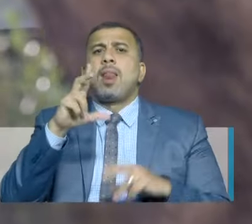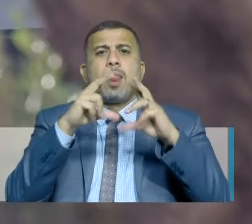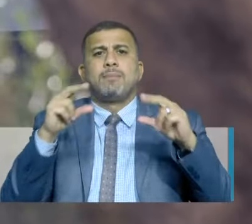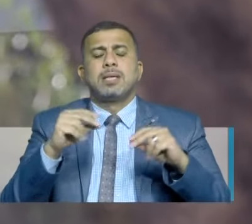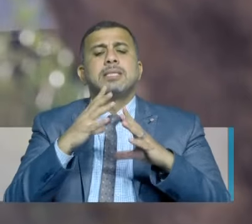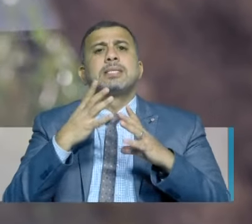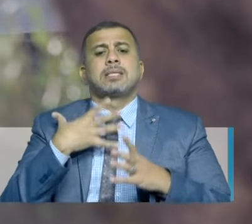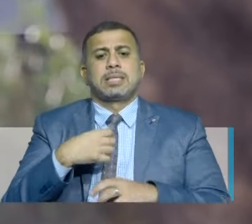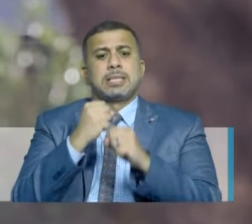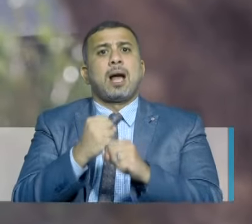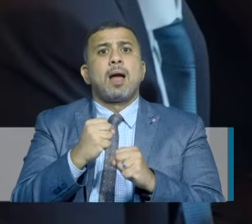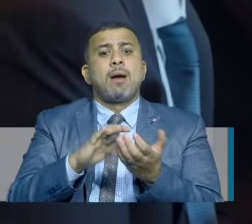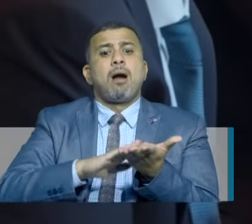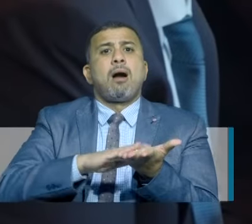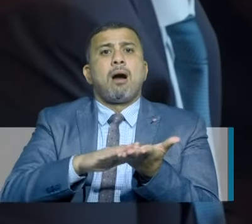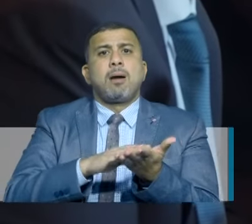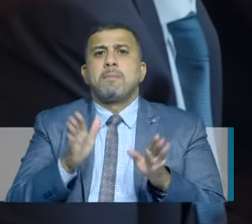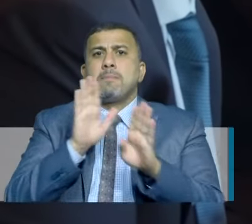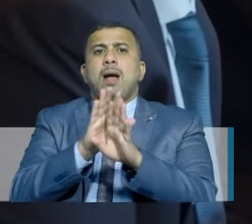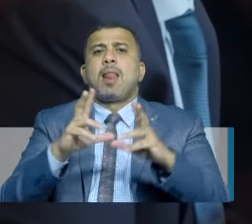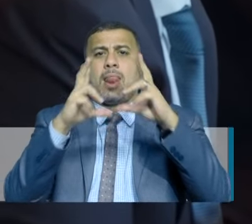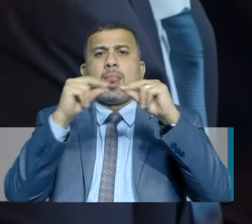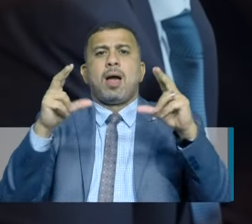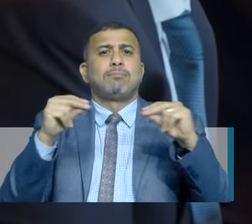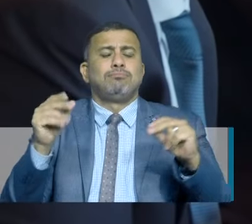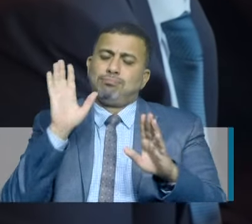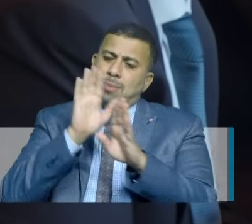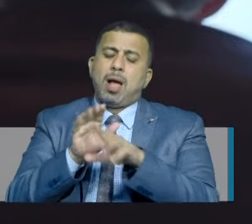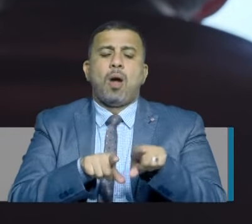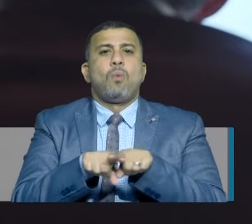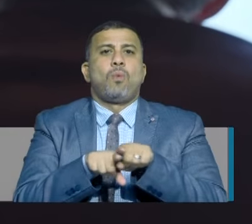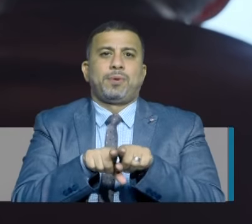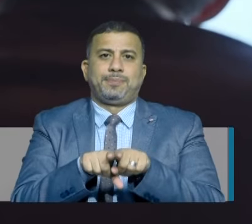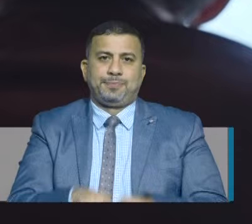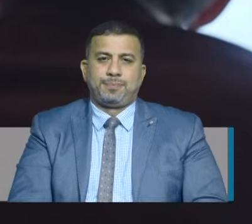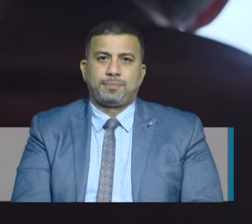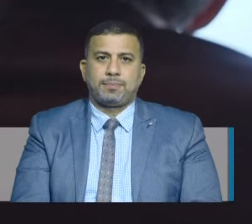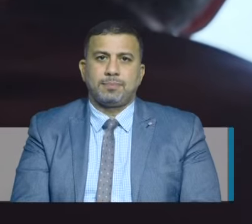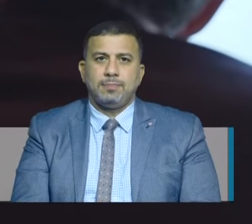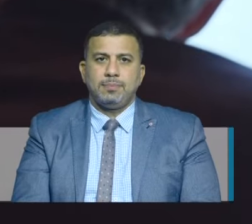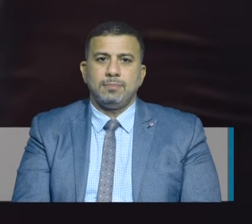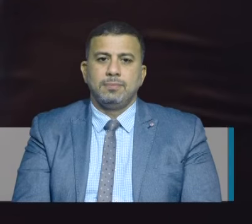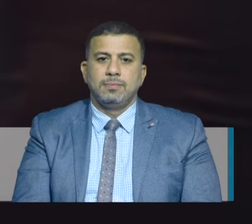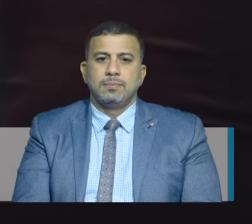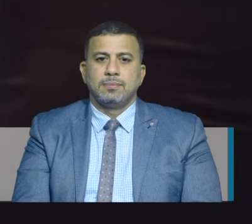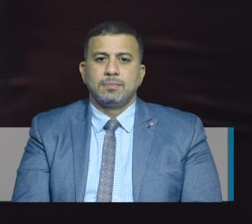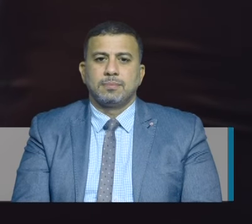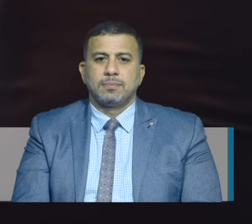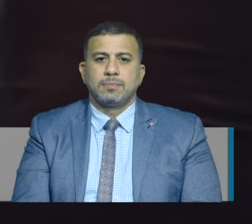وسلامه اراضيه ووقوف البلدين مع الشعب اللبناني الشقيق ه